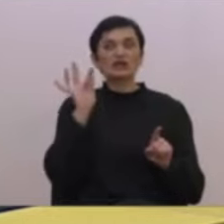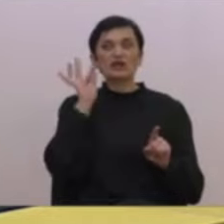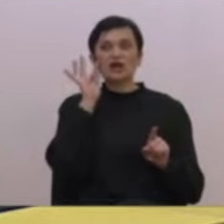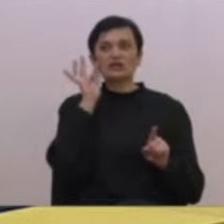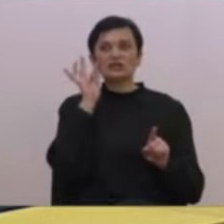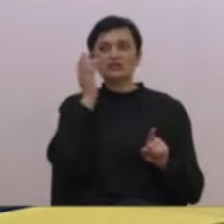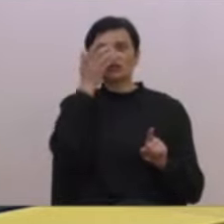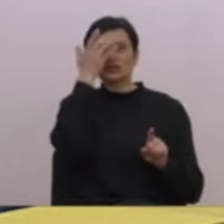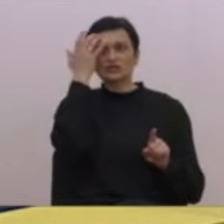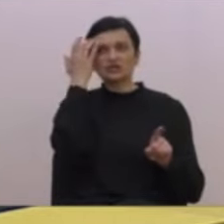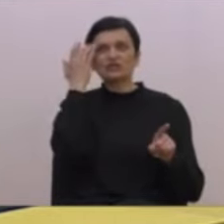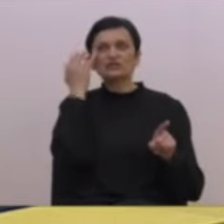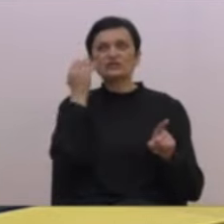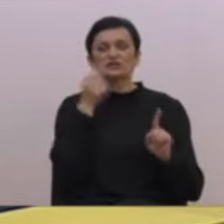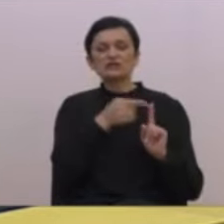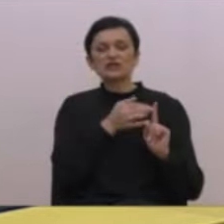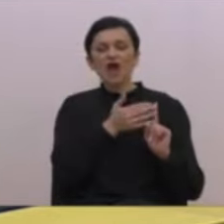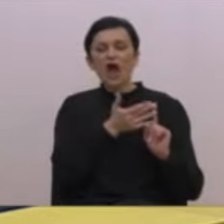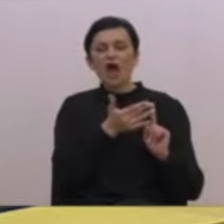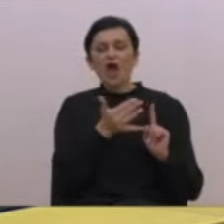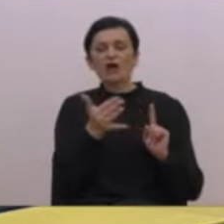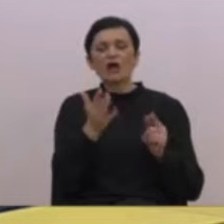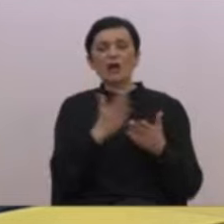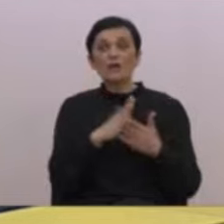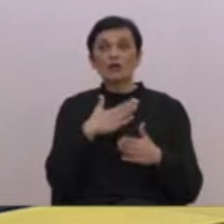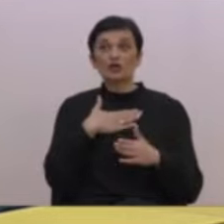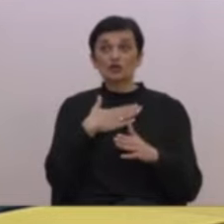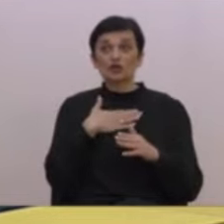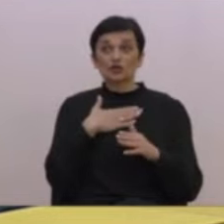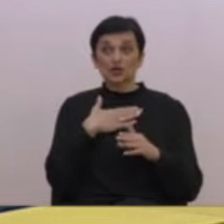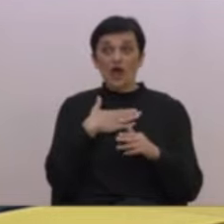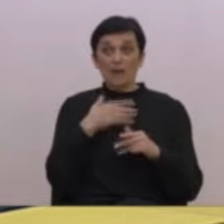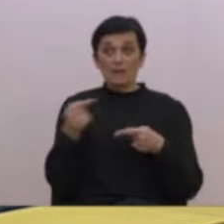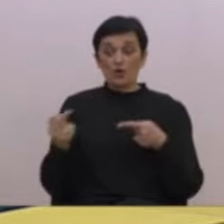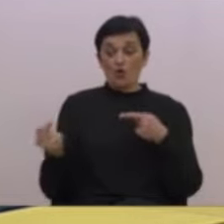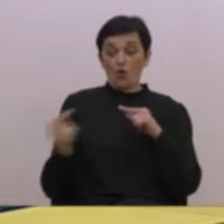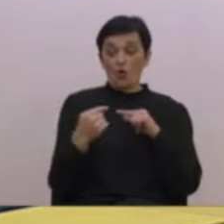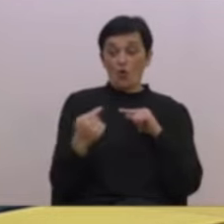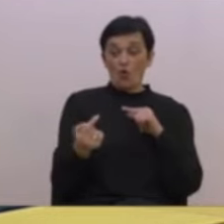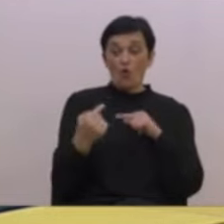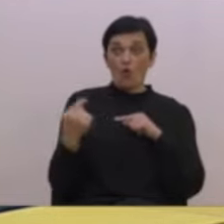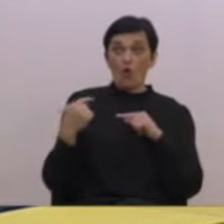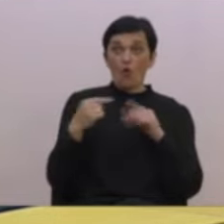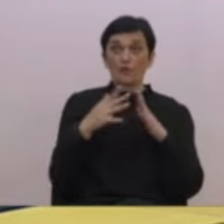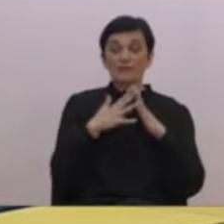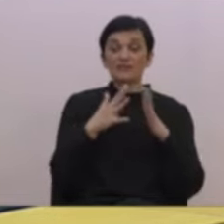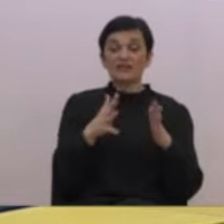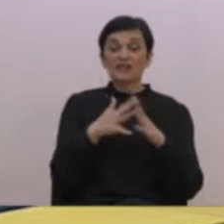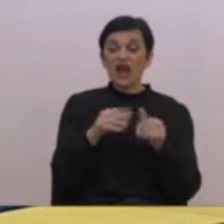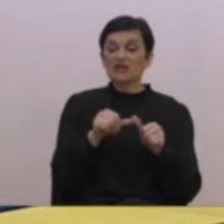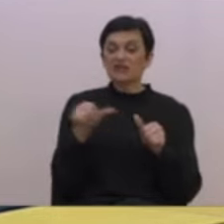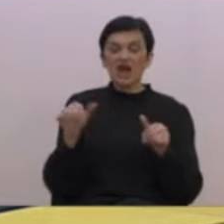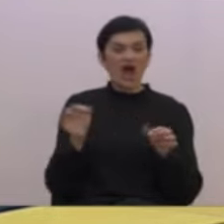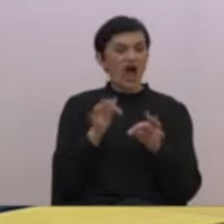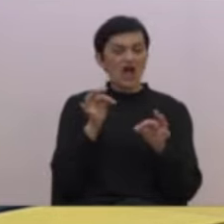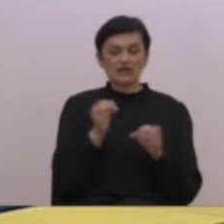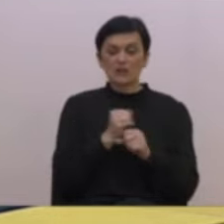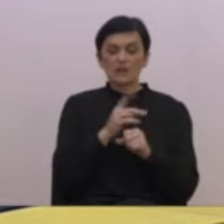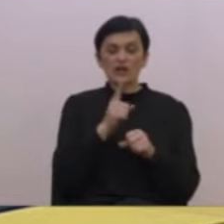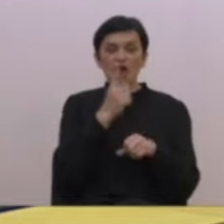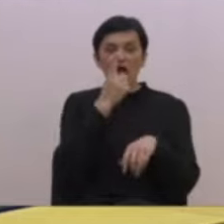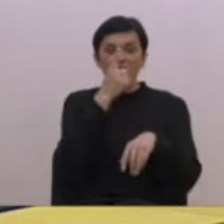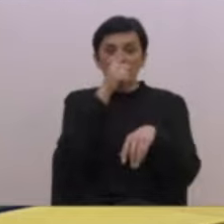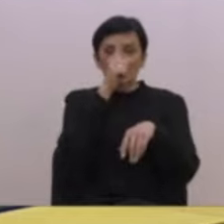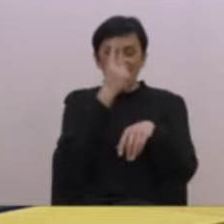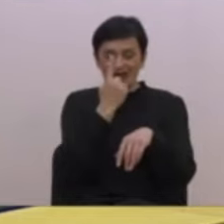რომ მთელი ეს ამბავი არის ის რომ ჩემი ოპონენტები ამ დღეებში ლანძღვის გარდა არაფერს არ აკეთებს, არგუმენტი ვერ